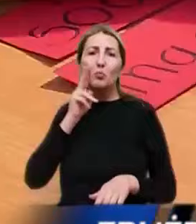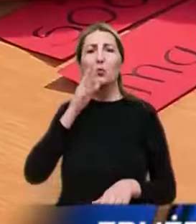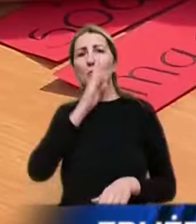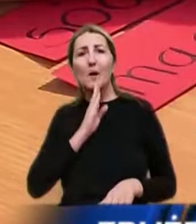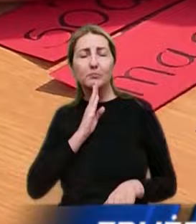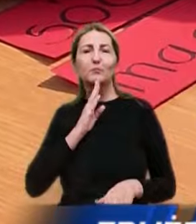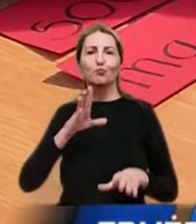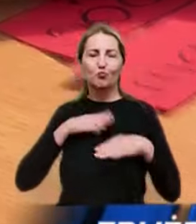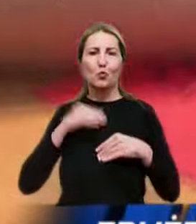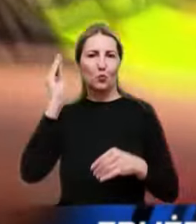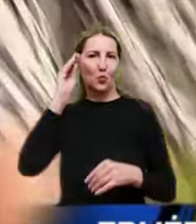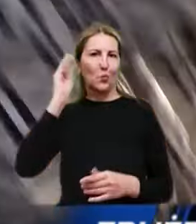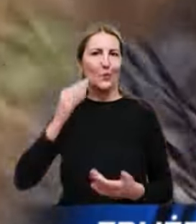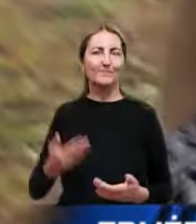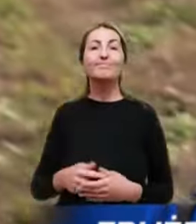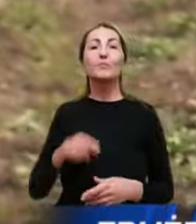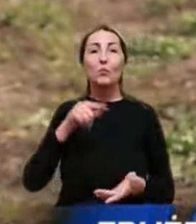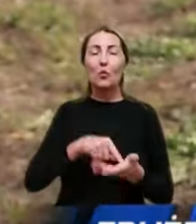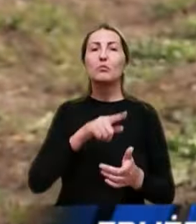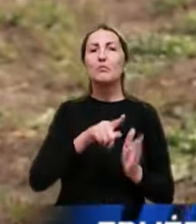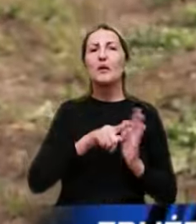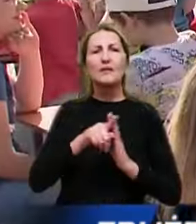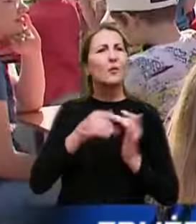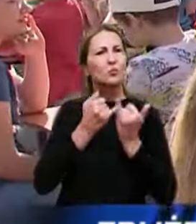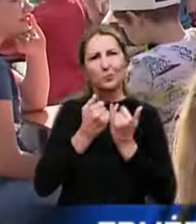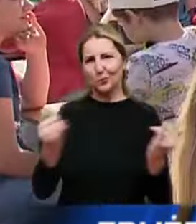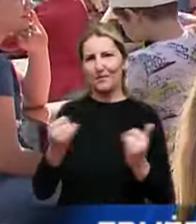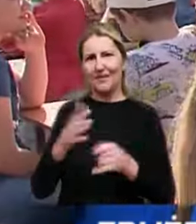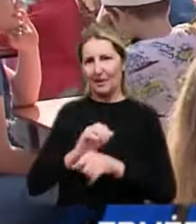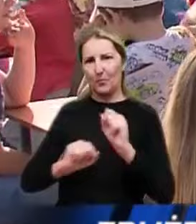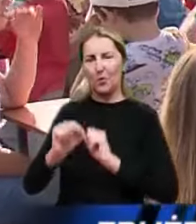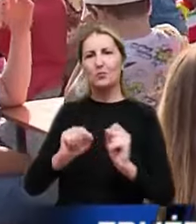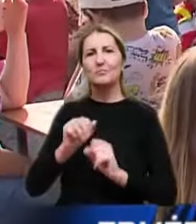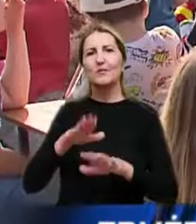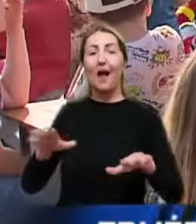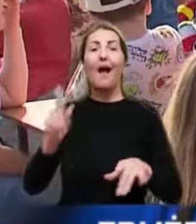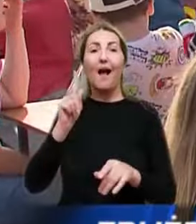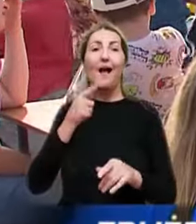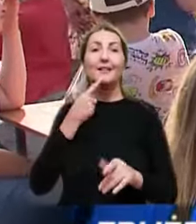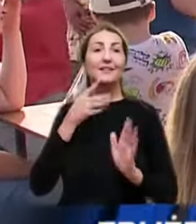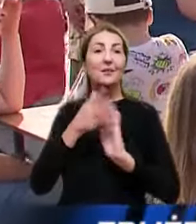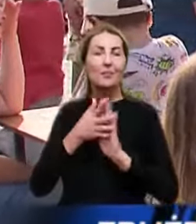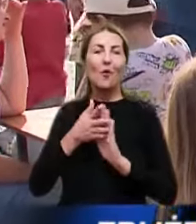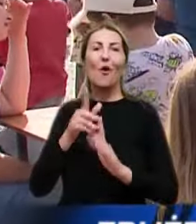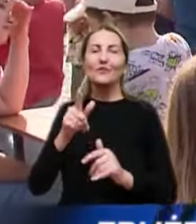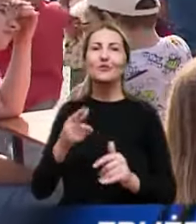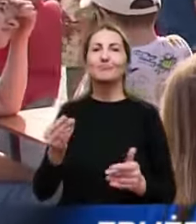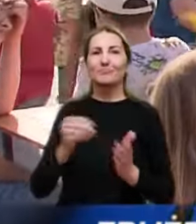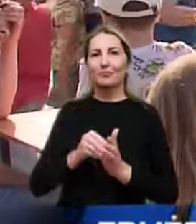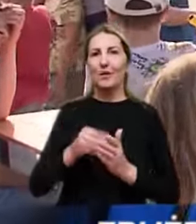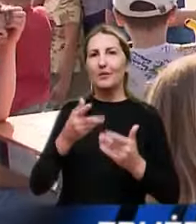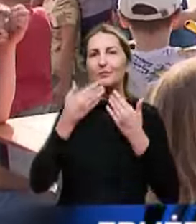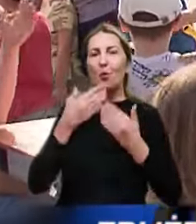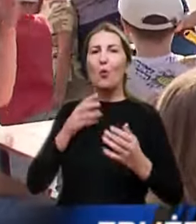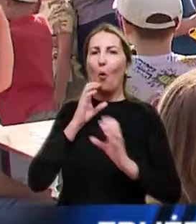się uczyć. To placówka dla osób z różnymi niepełnosprawnościami, a język migowy staje się platformą do komunikacji dla